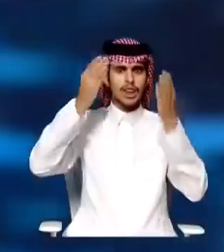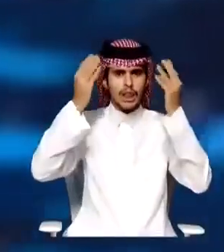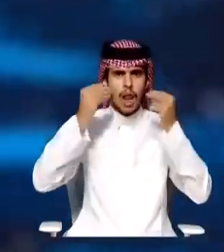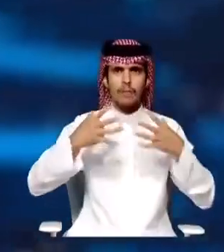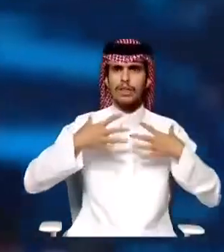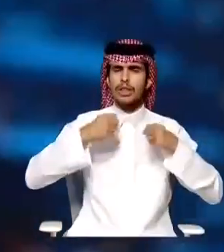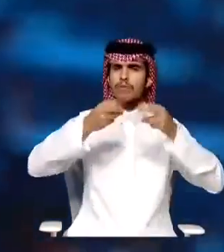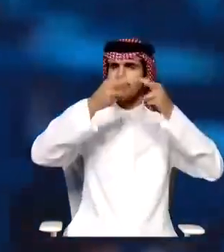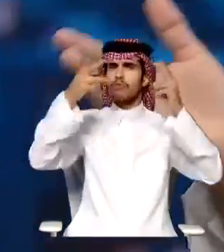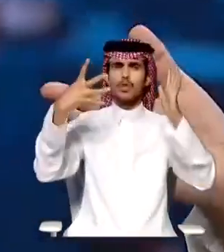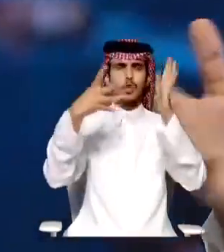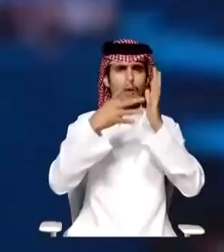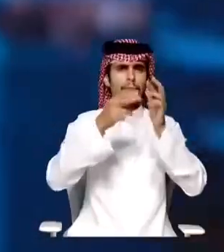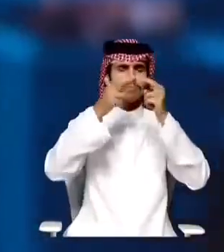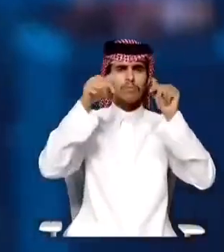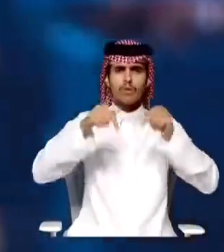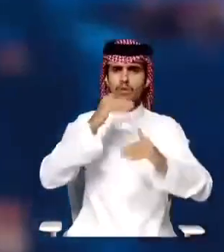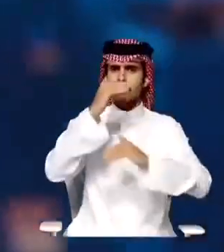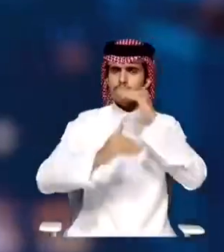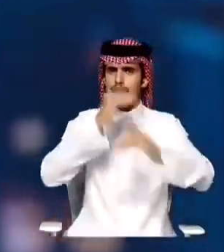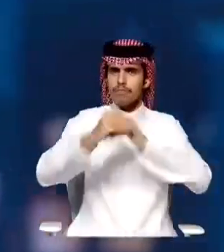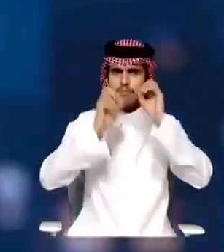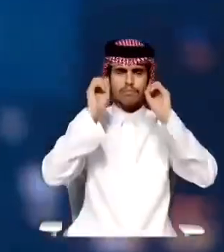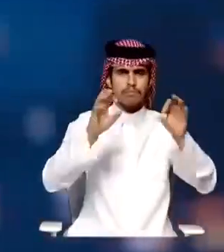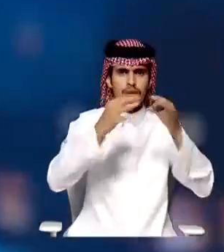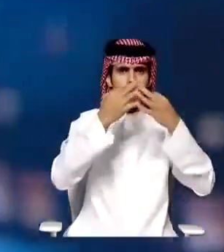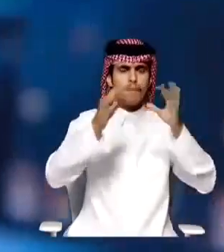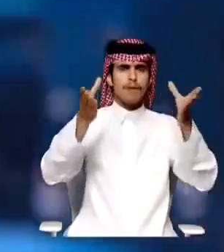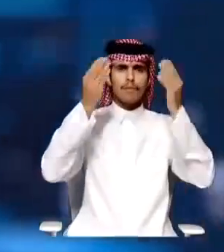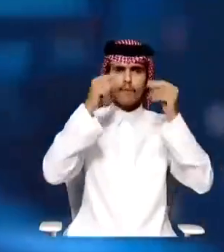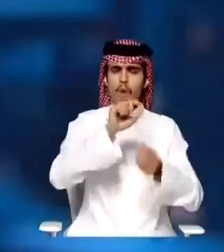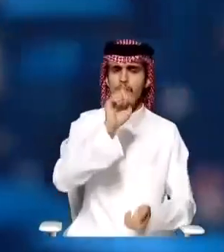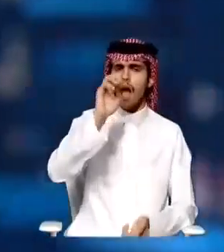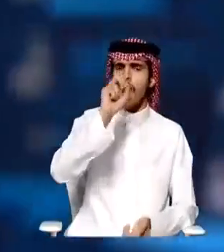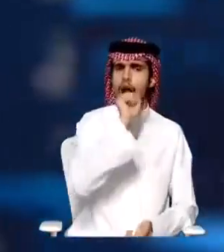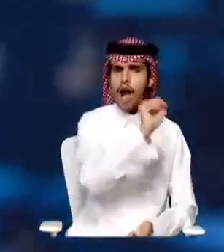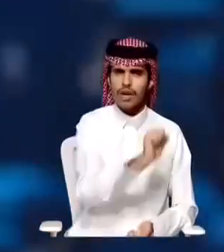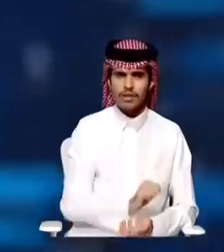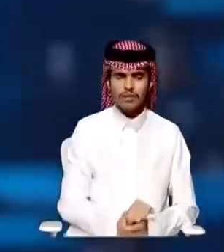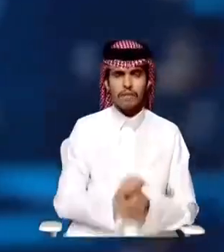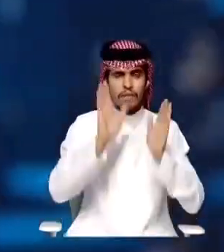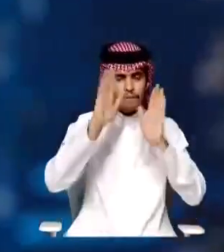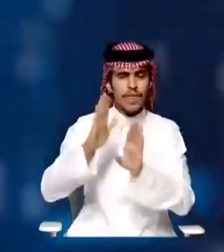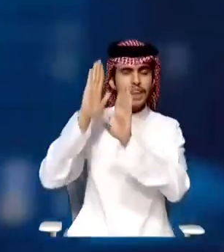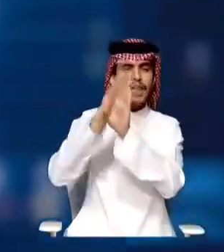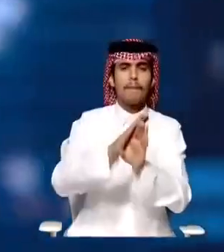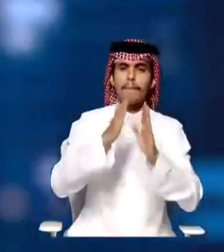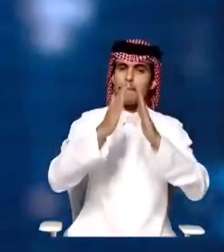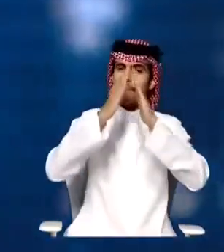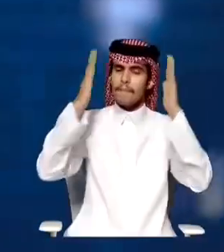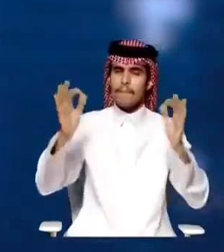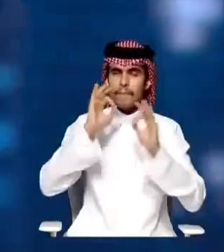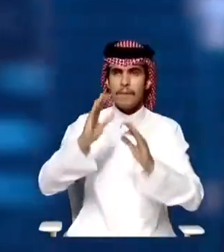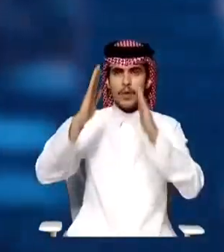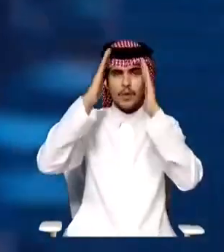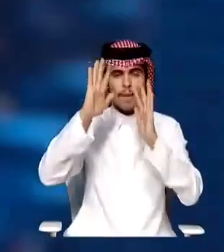تطور الجامعات الان فئات الصم بداوا يدخلون كتعليم وهذا من ابسط حقوقهم فهذا اكيد وراه داعم كبير خادم الحرمين الشريفين الملك